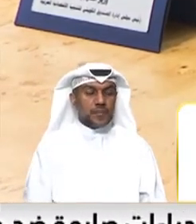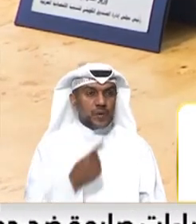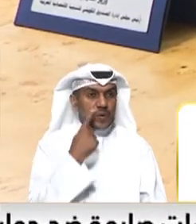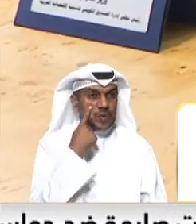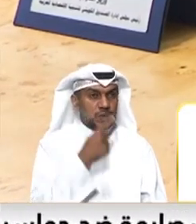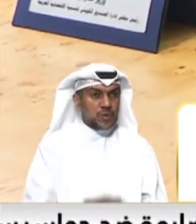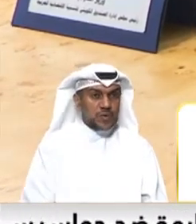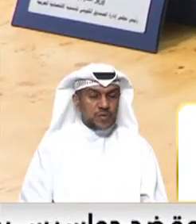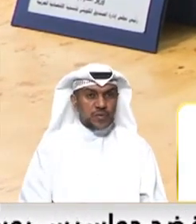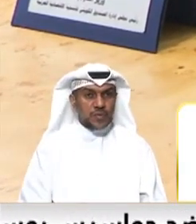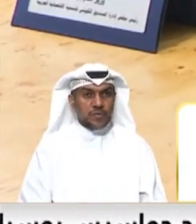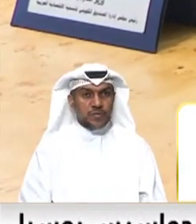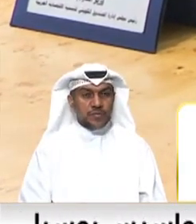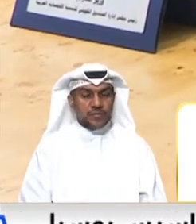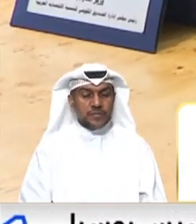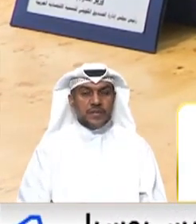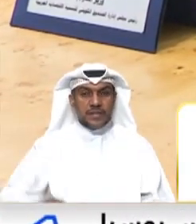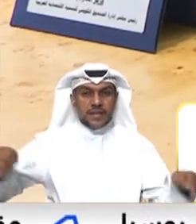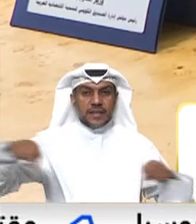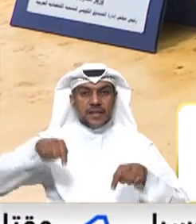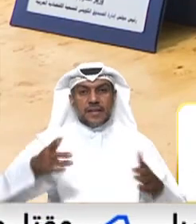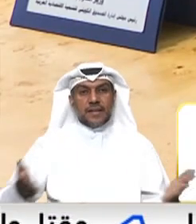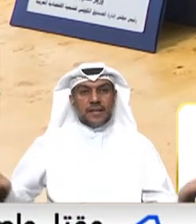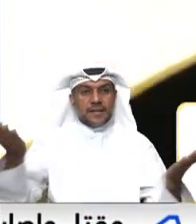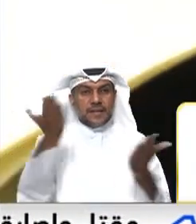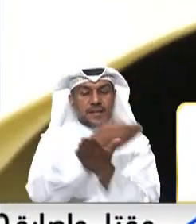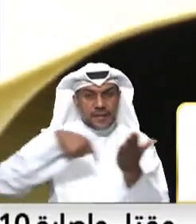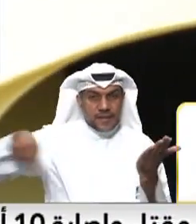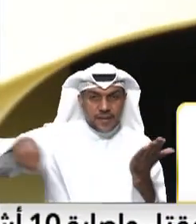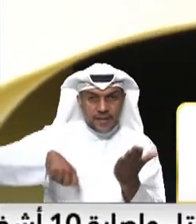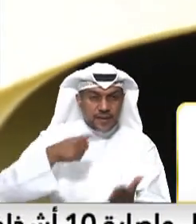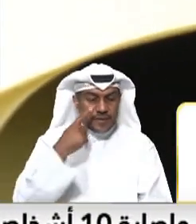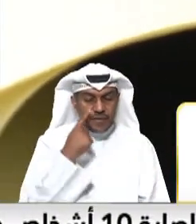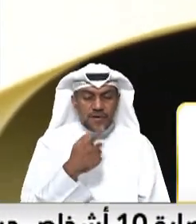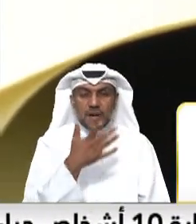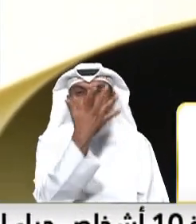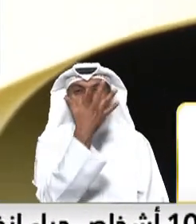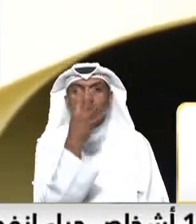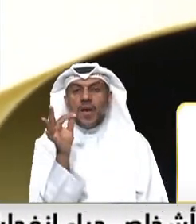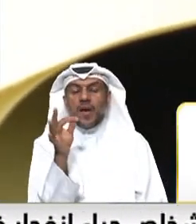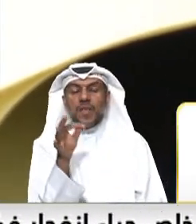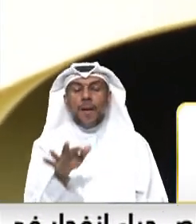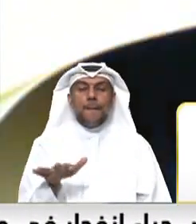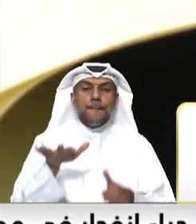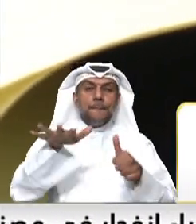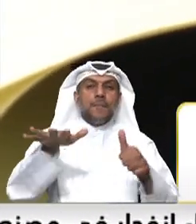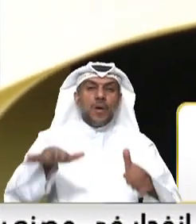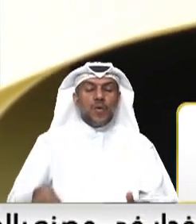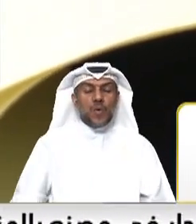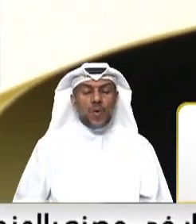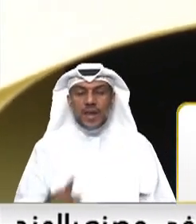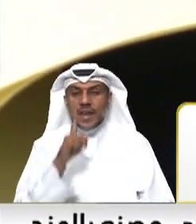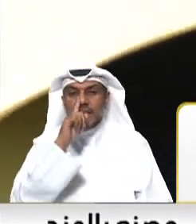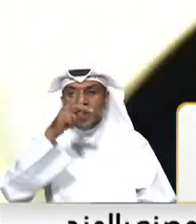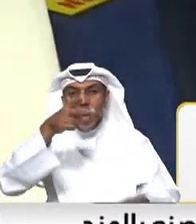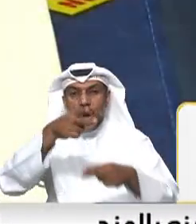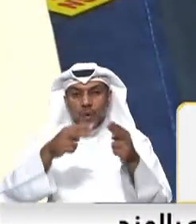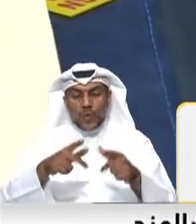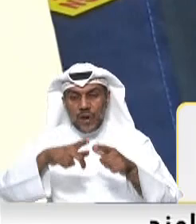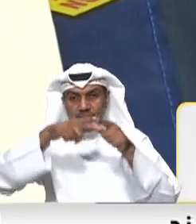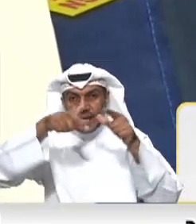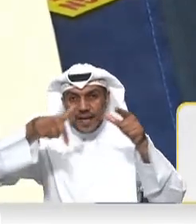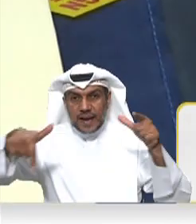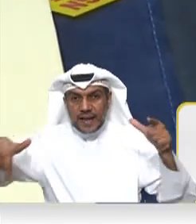اتفاقية قرض ثاني مقداره 35 مليون دينار كويتي وقعت بين هيئة الربط الكهربائي لدول مجلس التعاون